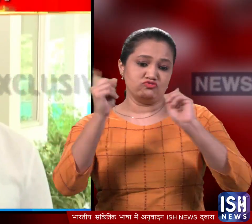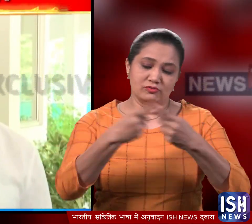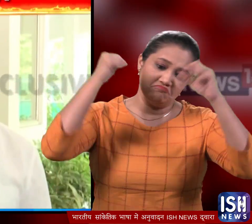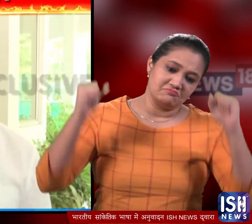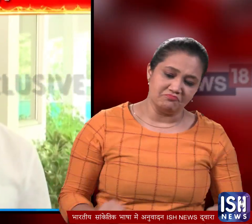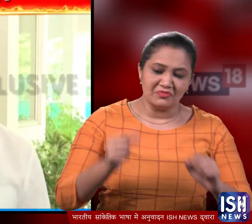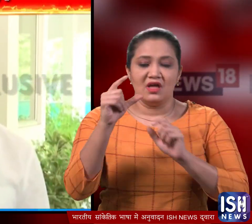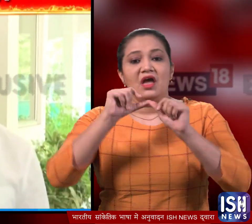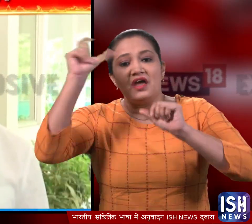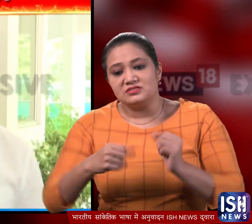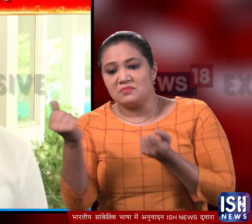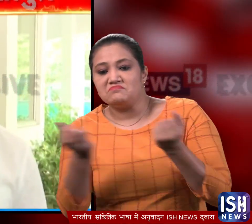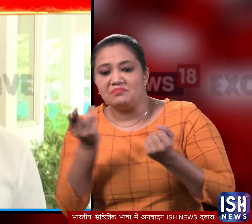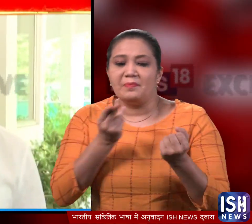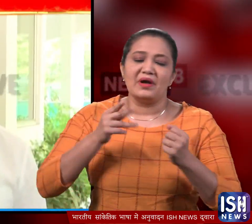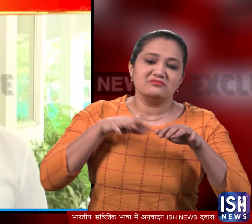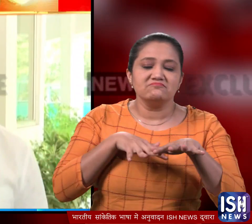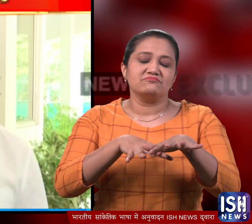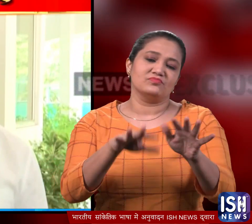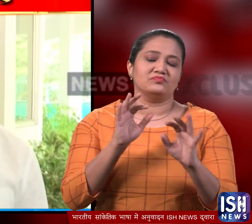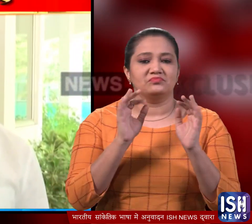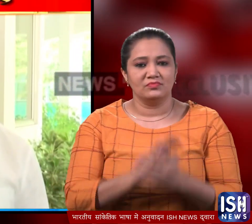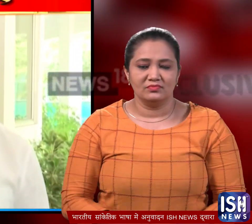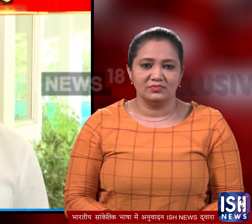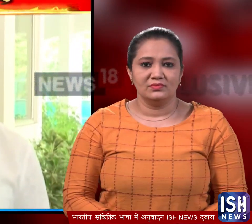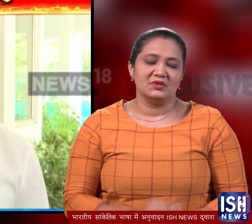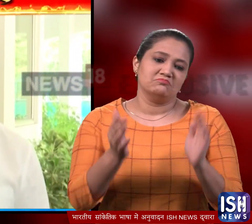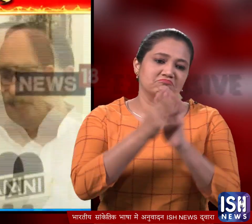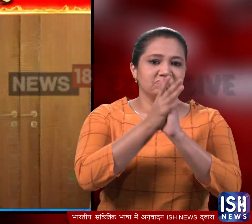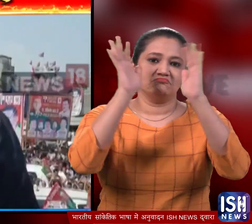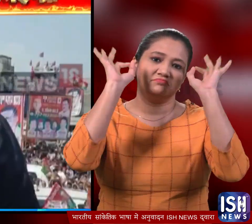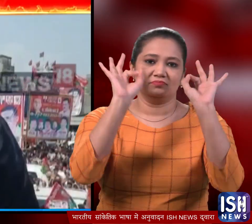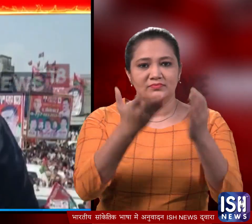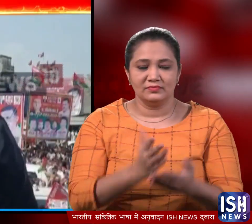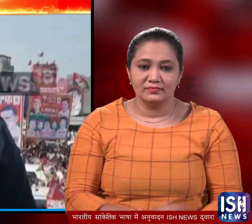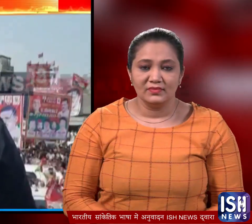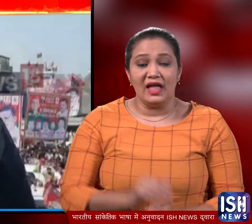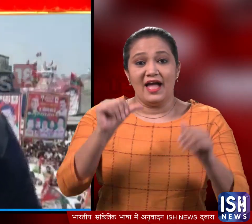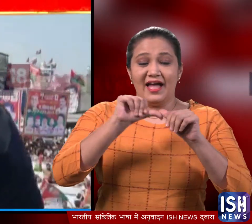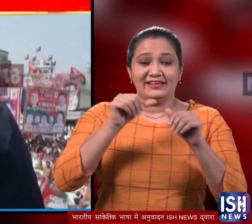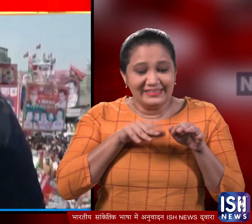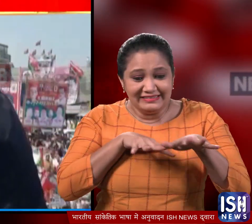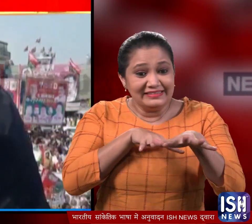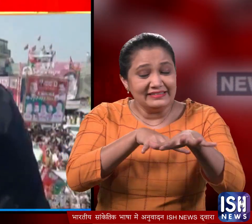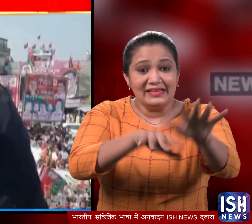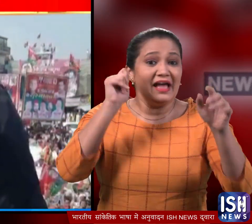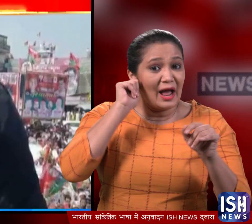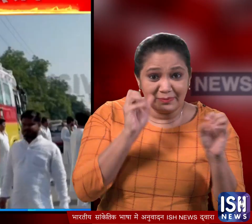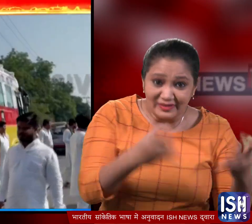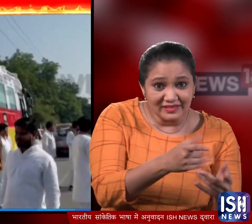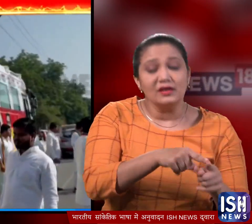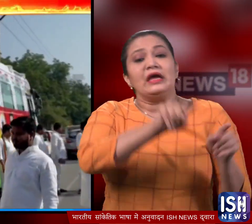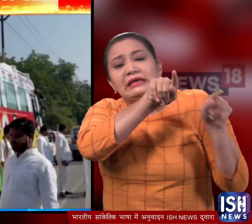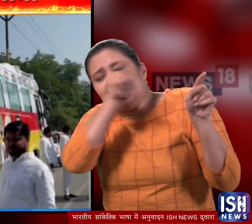के वो एसी बस में यात्रा करने निकले हैं, तो उनको मुबारक हो। जिस वक्त अखिलेश की विजय रथ यात्रा कानपुर में